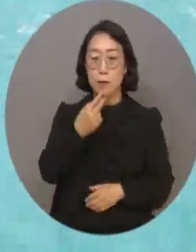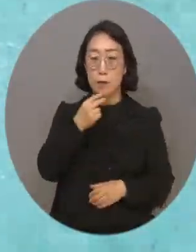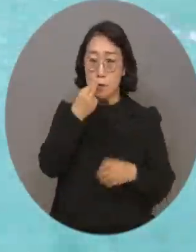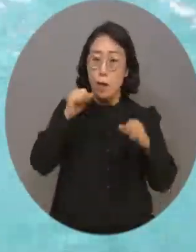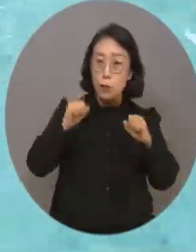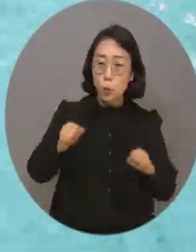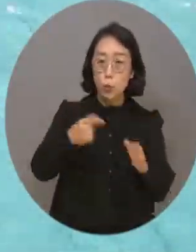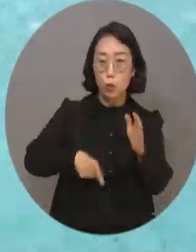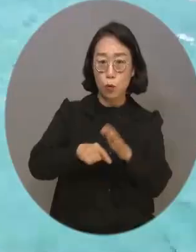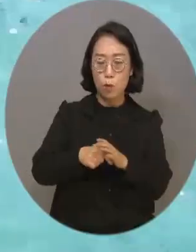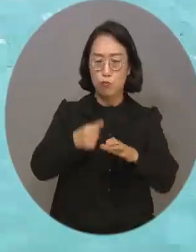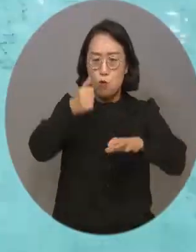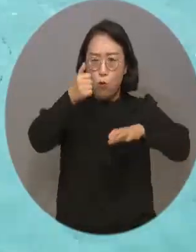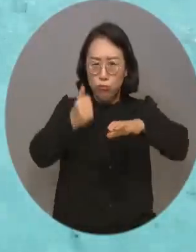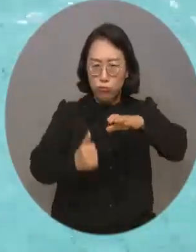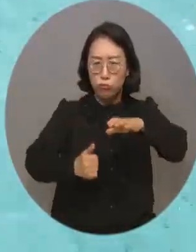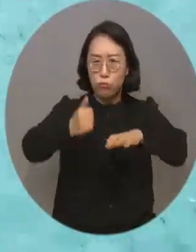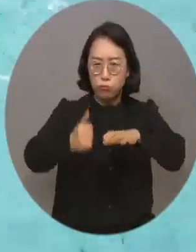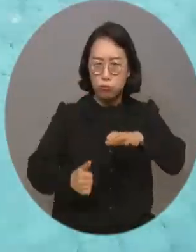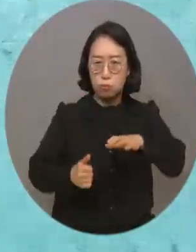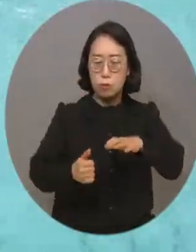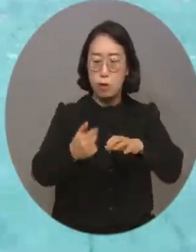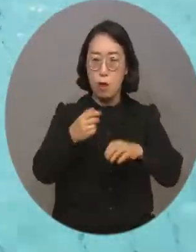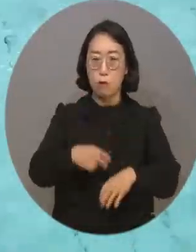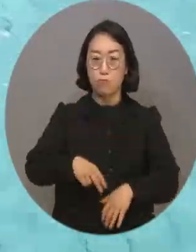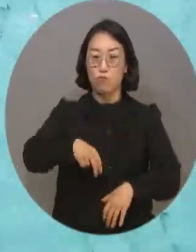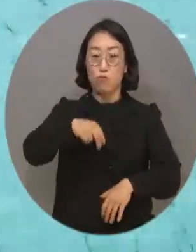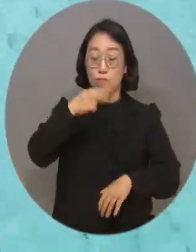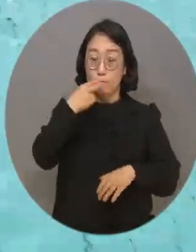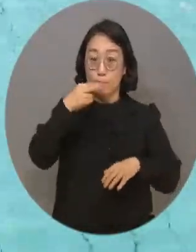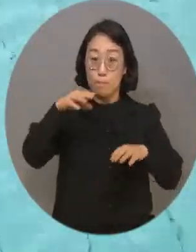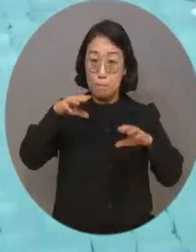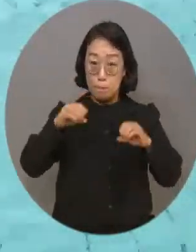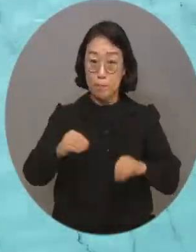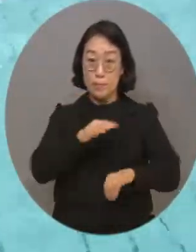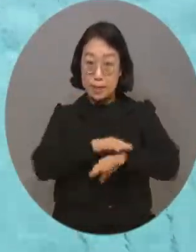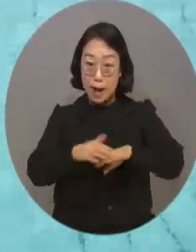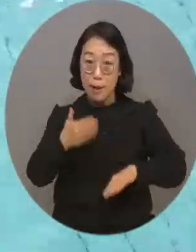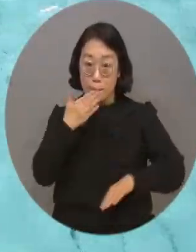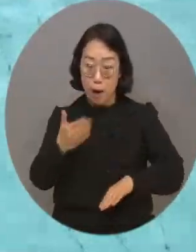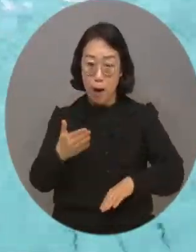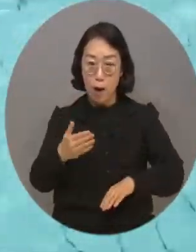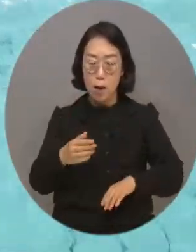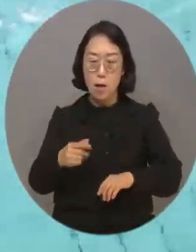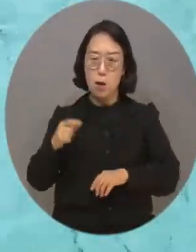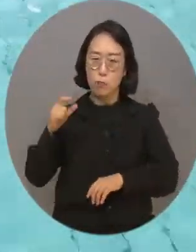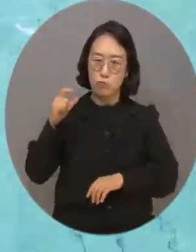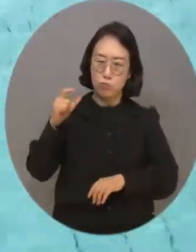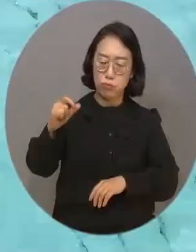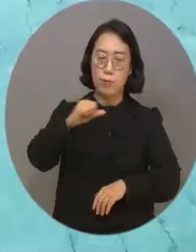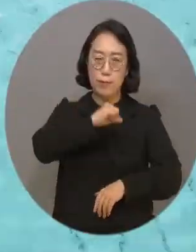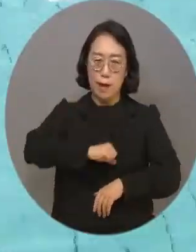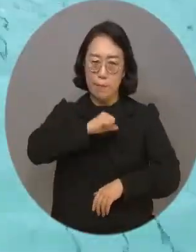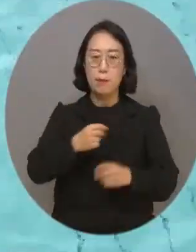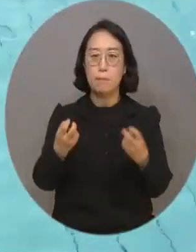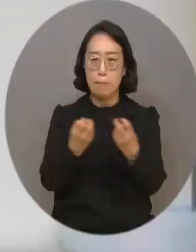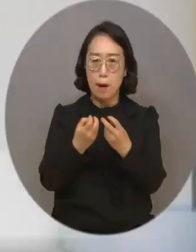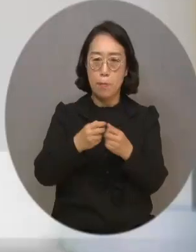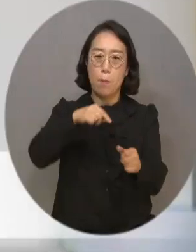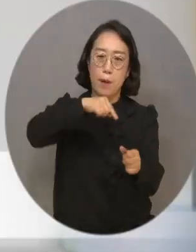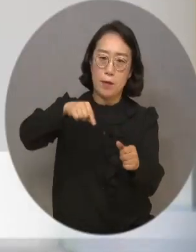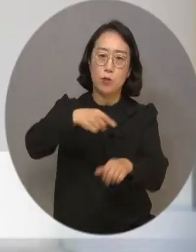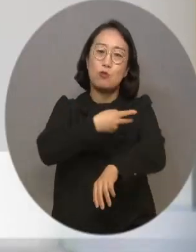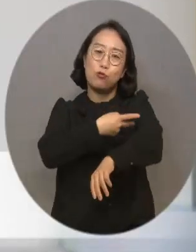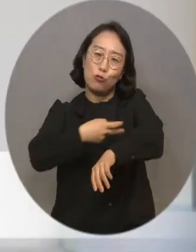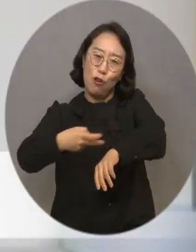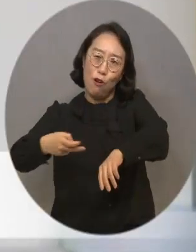않고 체력 소모를 최소화하며 안전하게 구조될 때까지 최대한 오래 물에 자연스럽게 떠있는 방법입니다.